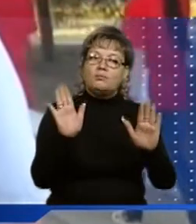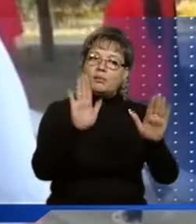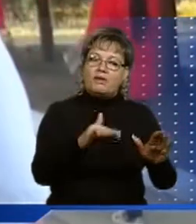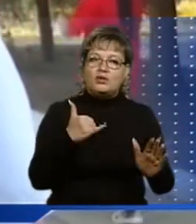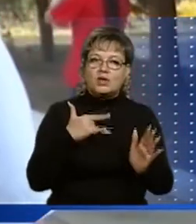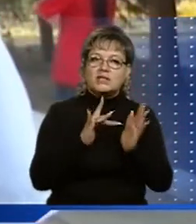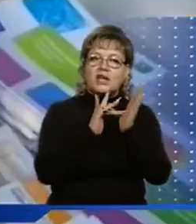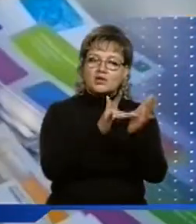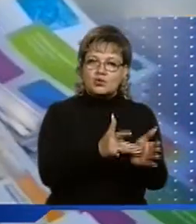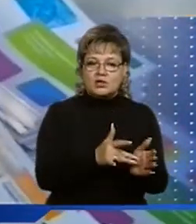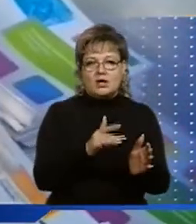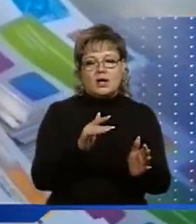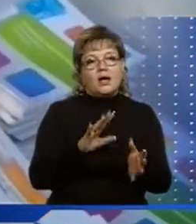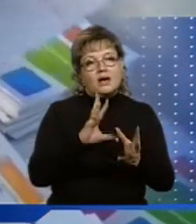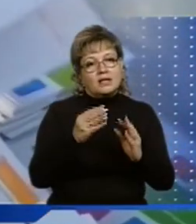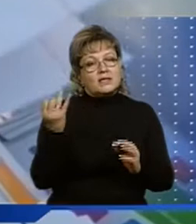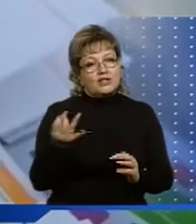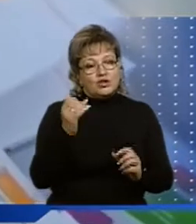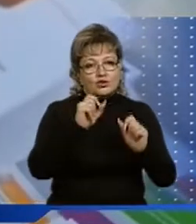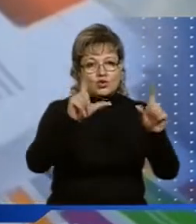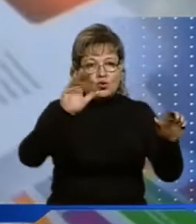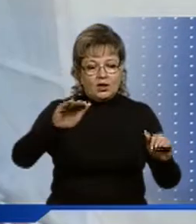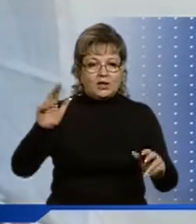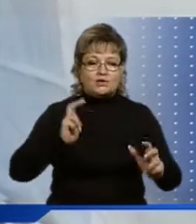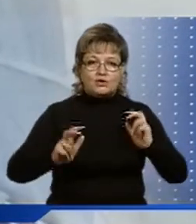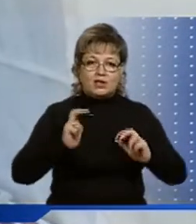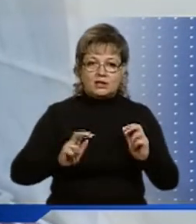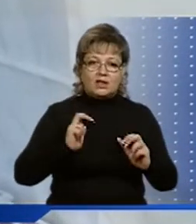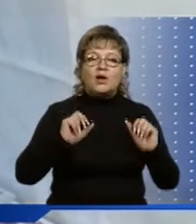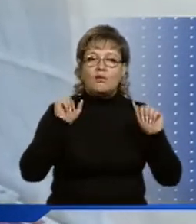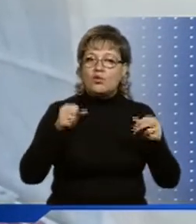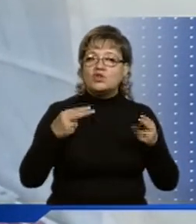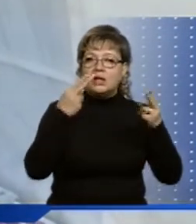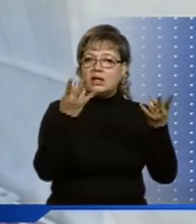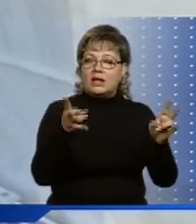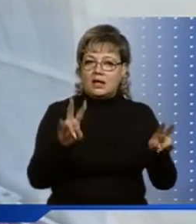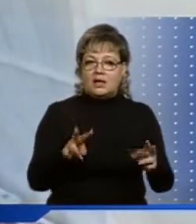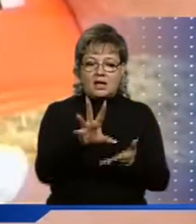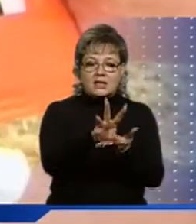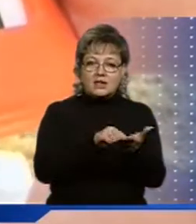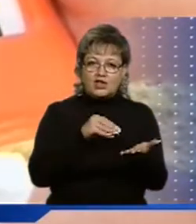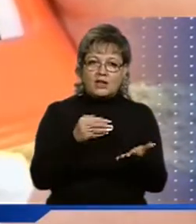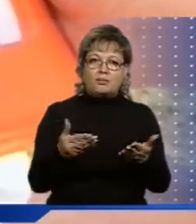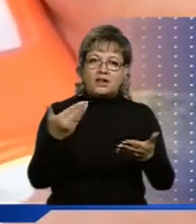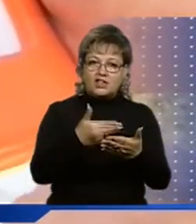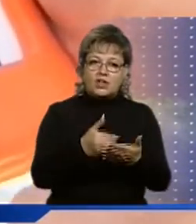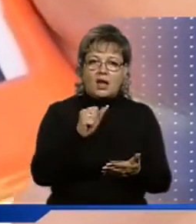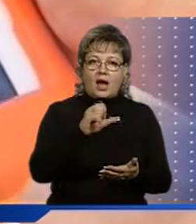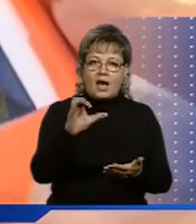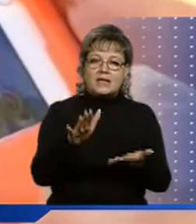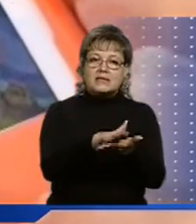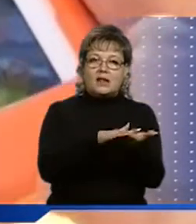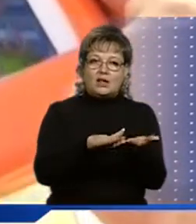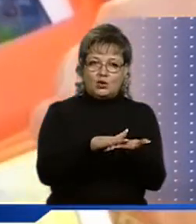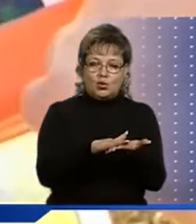у нас на экскурсии. Впрочем, заинтересованным школьникам и студентам в Волгодонск можно и не ехать, а скачать приложение АЭС на